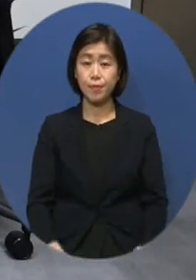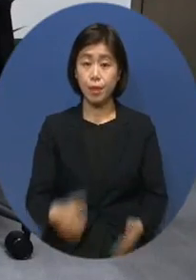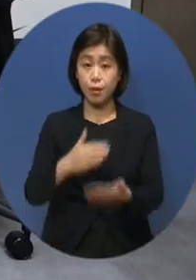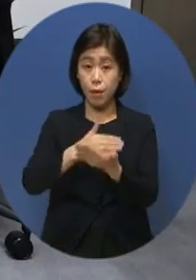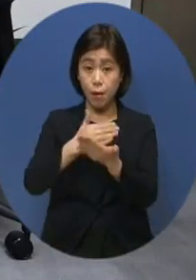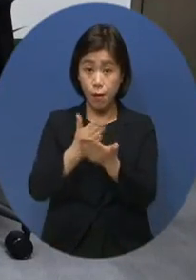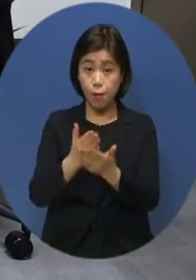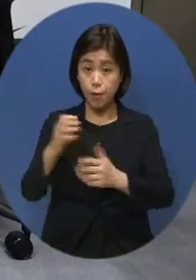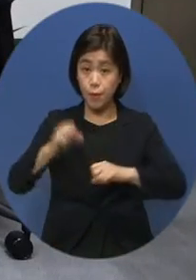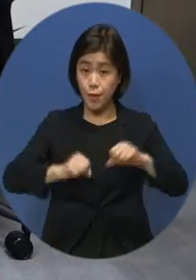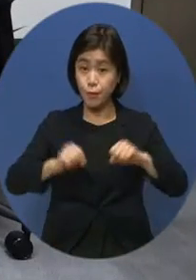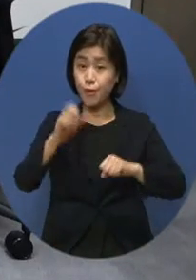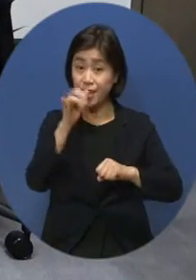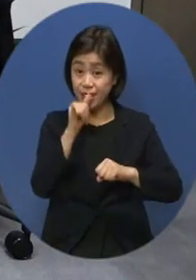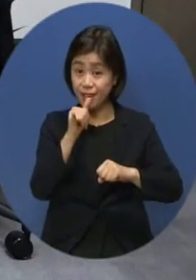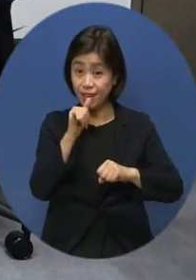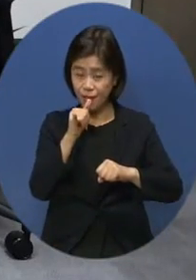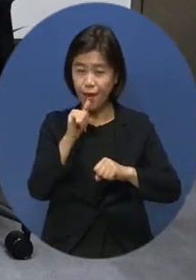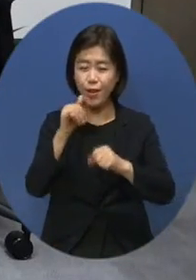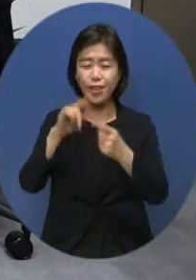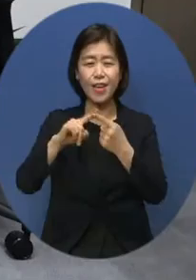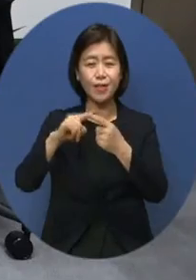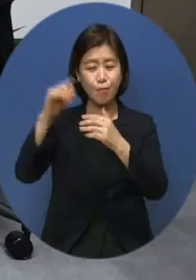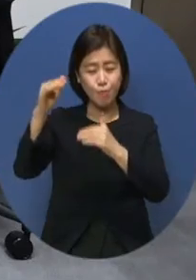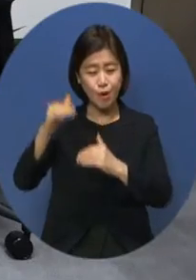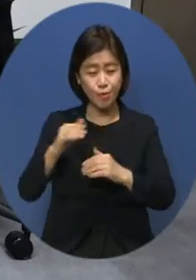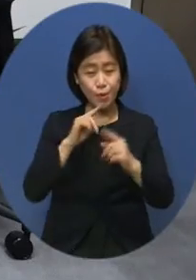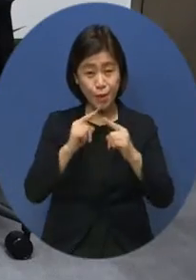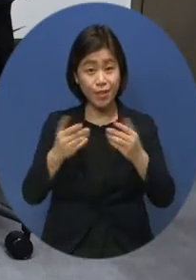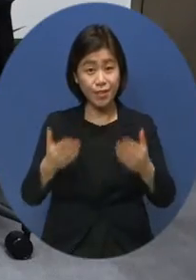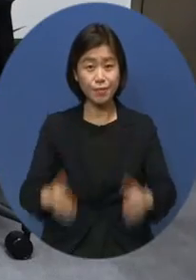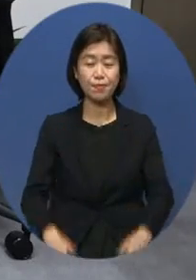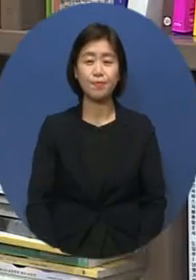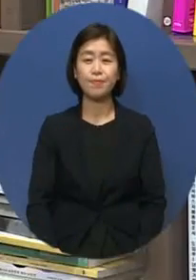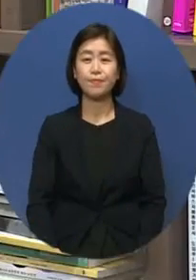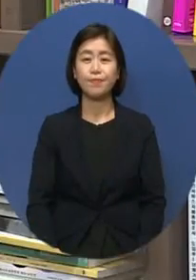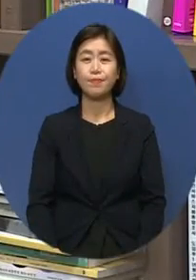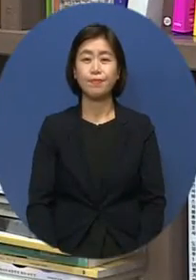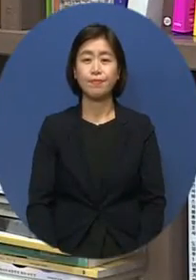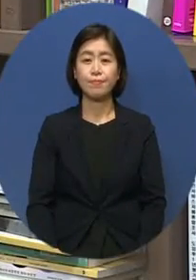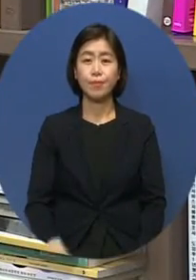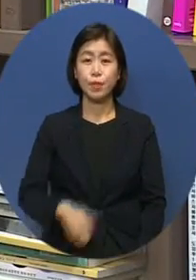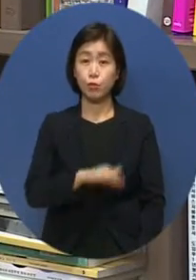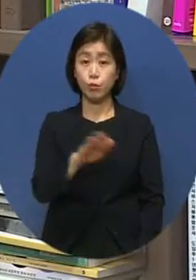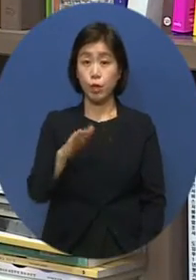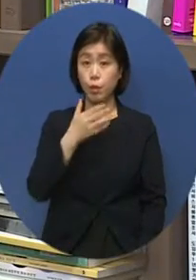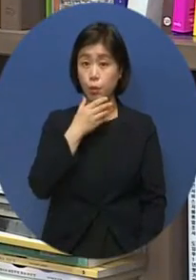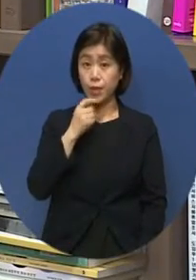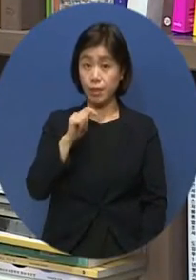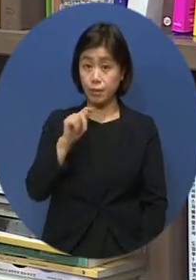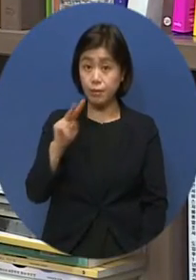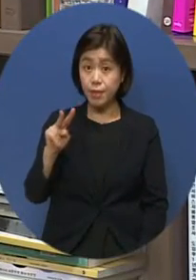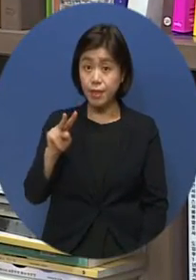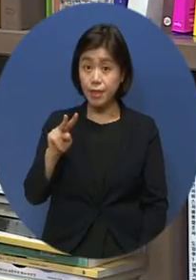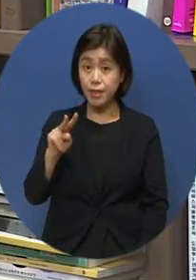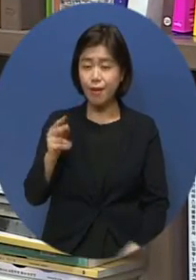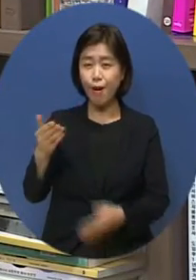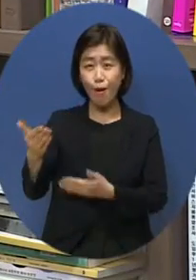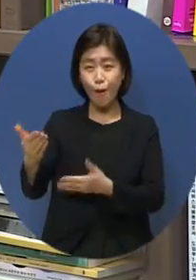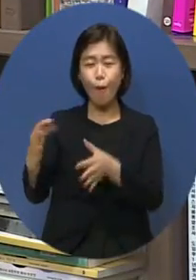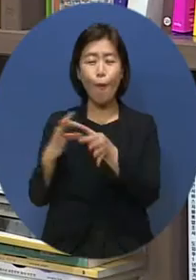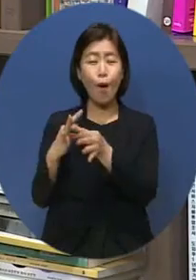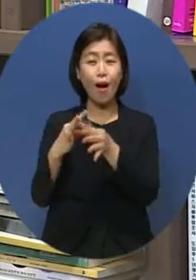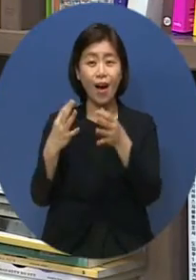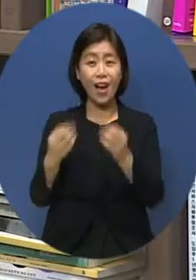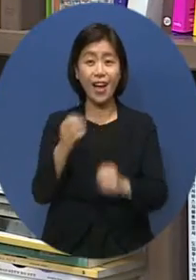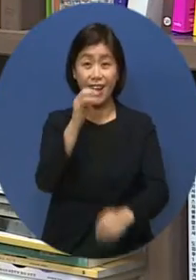여러 활동들을 하고 계실 텐데 그럼 차근차근 이야기 나눠보도록 하고요. 일단 저희 복지TV와도 인연이 꽤 있으셔요.